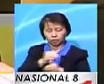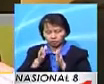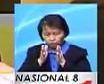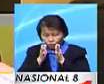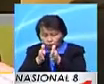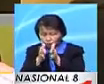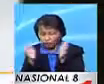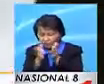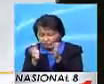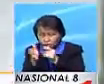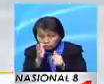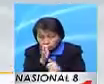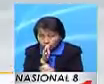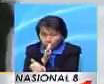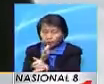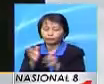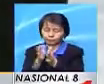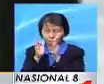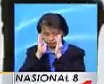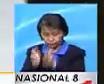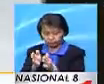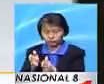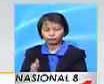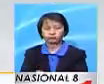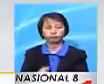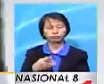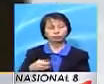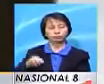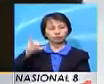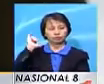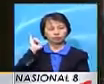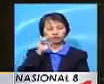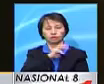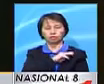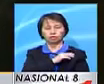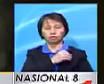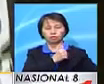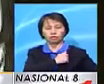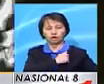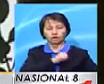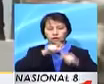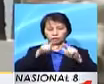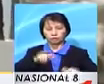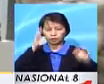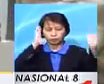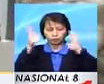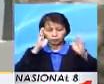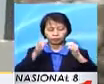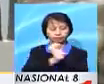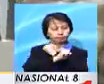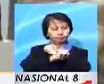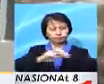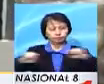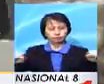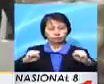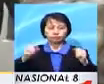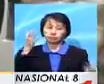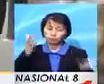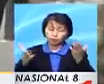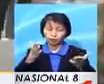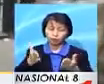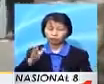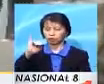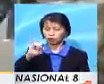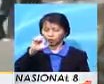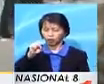lorong tikus sekalipun. Semalam, Menteri Pertahanan Datuk Seri Hishamuddin meletakkan negara dalam keadaan siap siaga kemungkinan